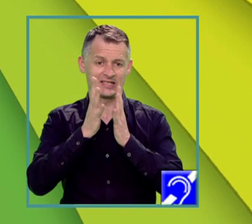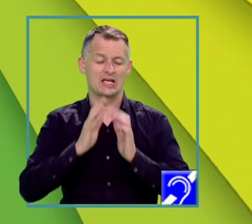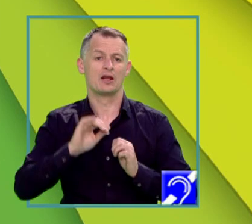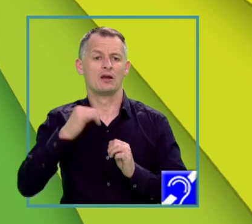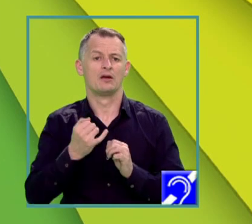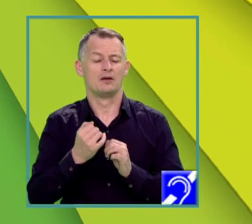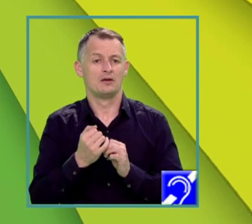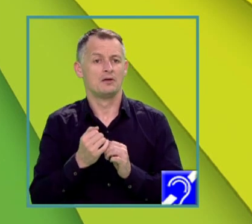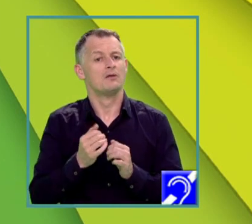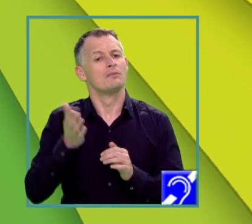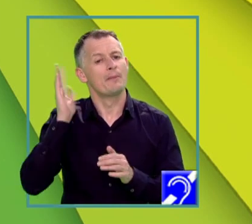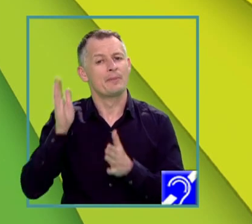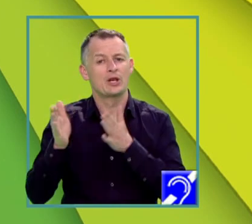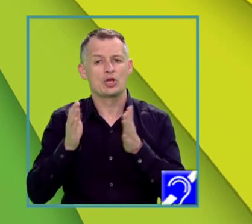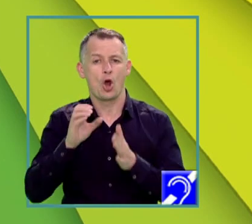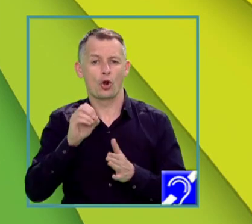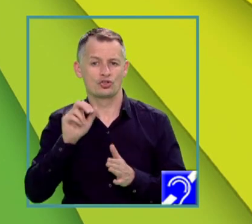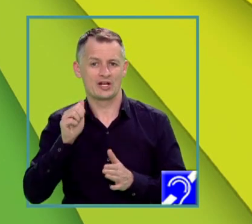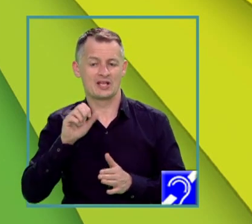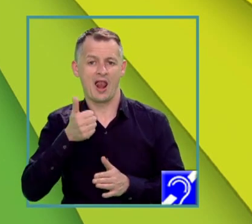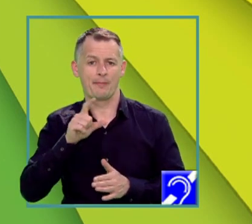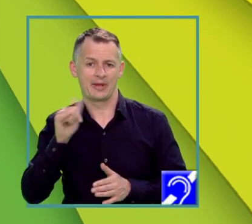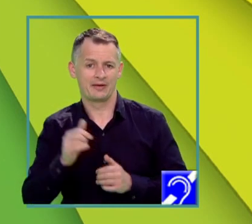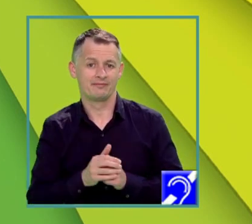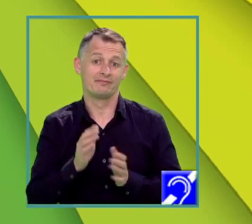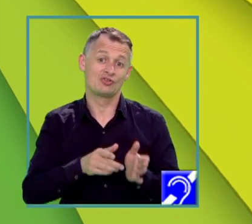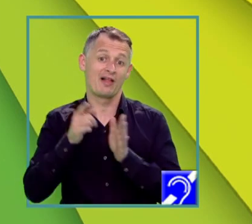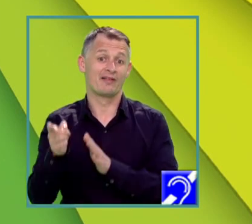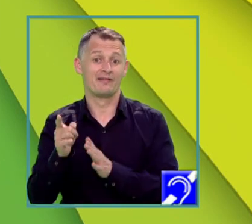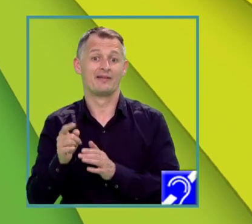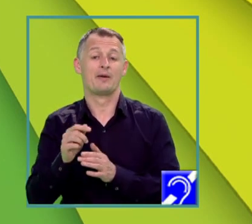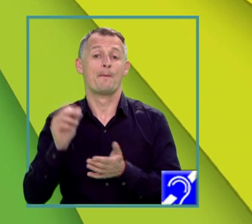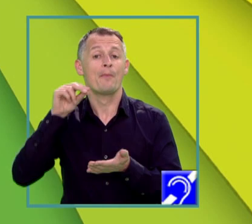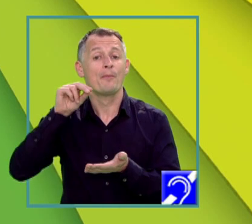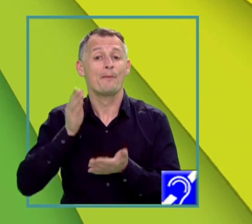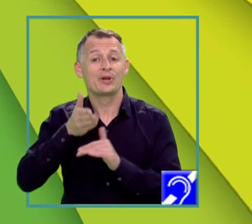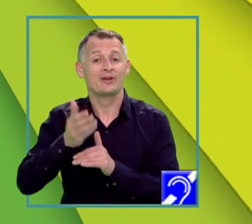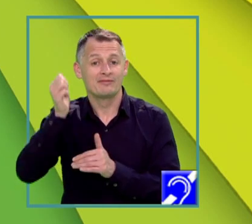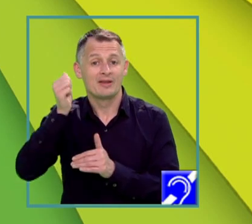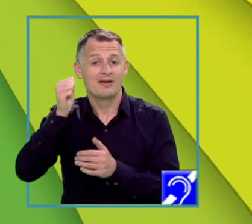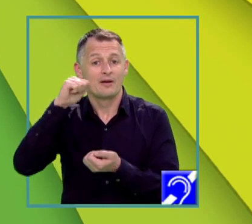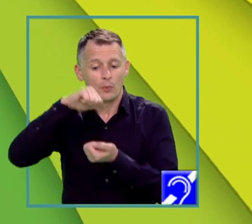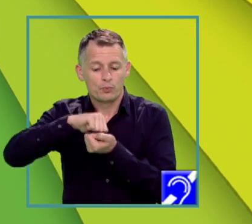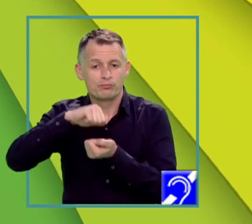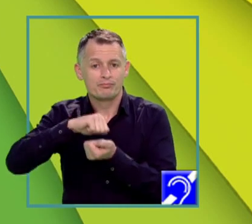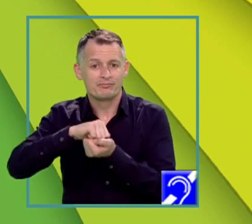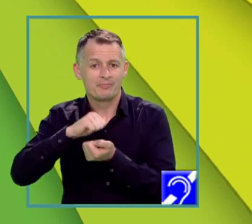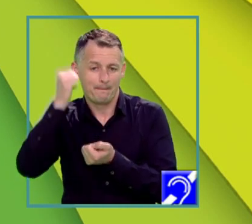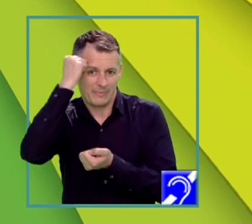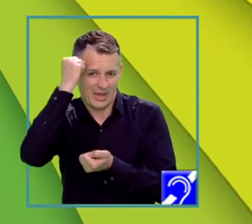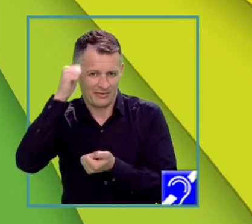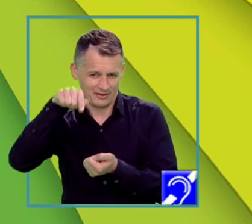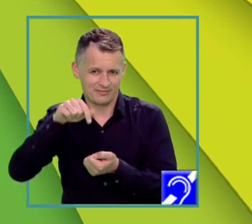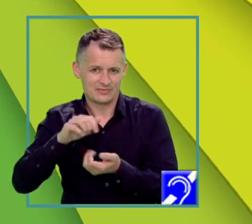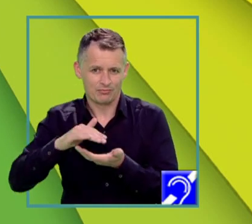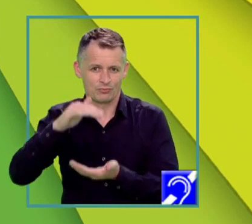alpină pe când unitatea if Câmpia Transilvaniei prin depunerea de sedimente din punct de vedere al rocilor pe care aceste unități de